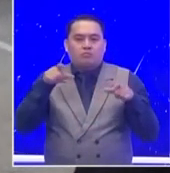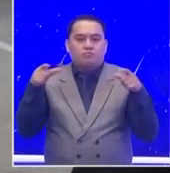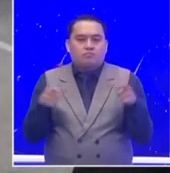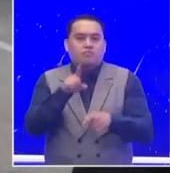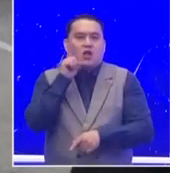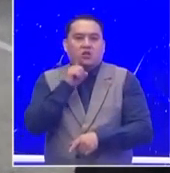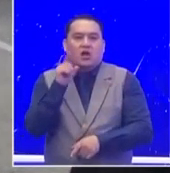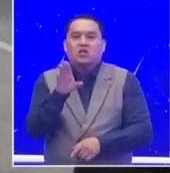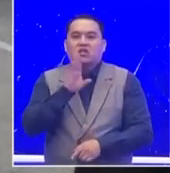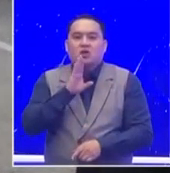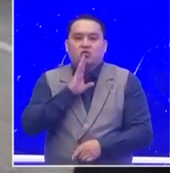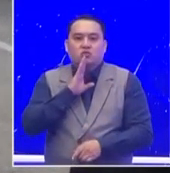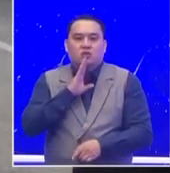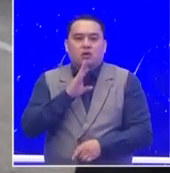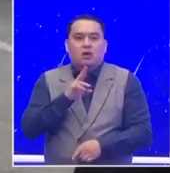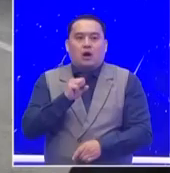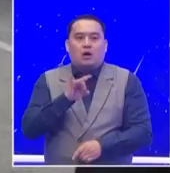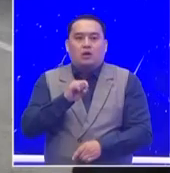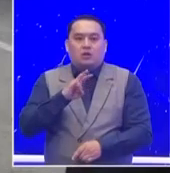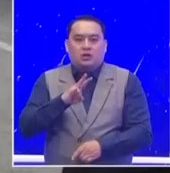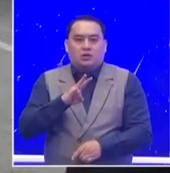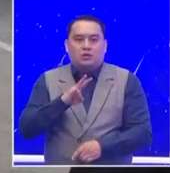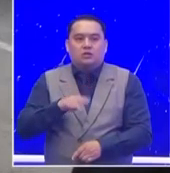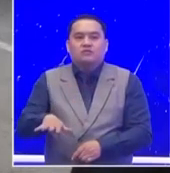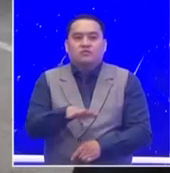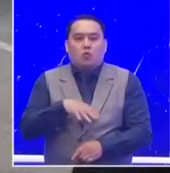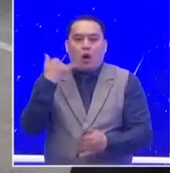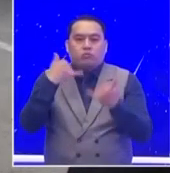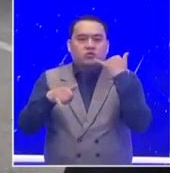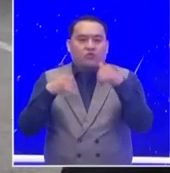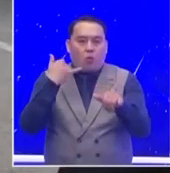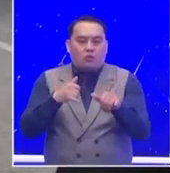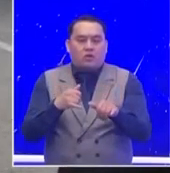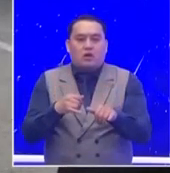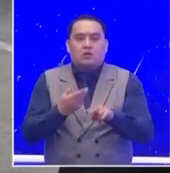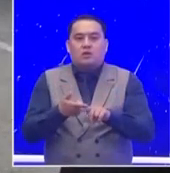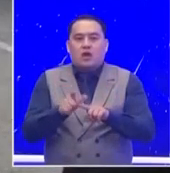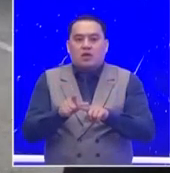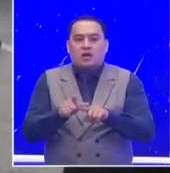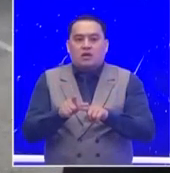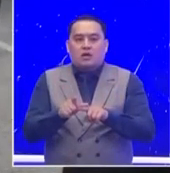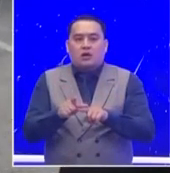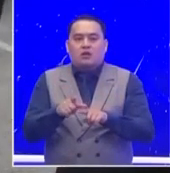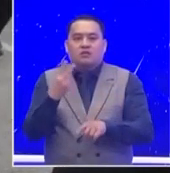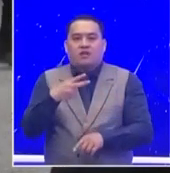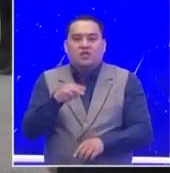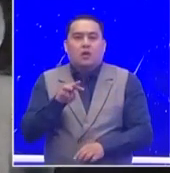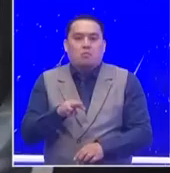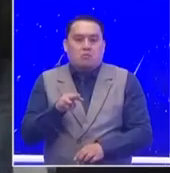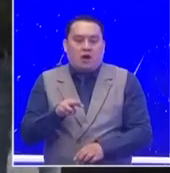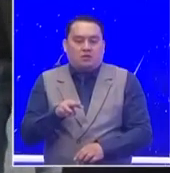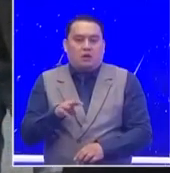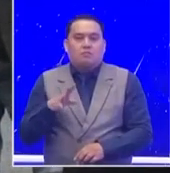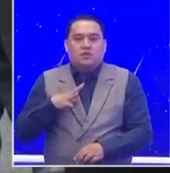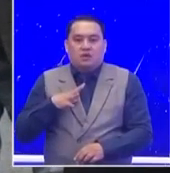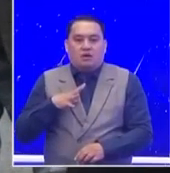девушка перепутала карантин с обзоном. То есть фактически, допустим, на этот период, с 20 марта, когда уже ограничения